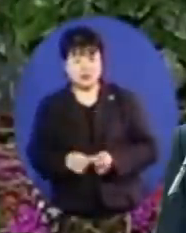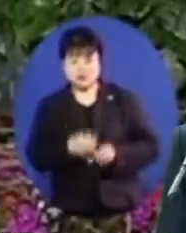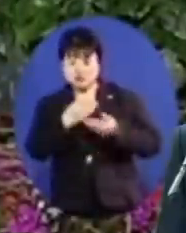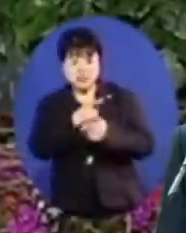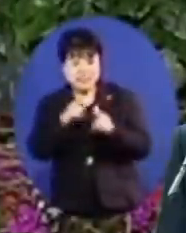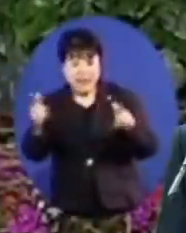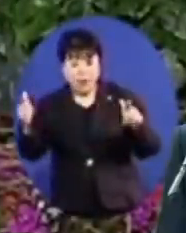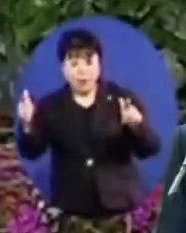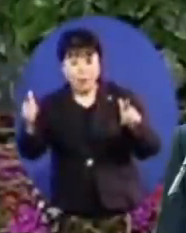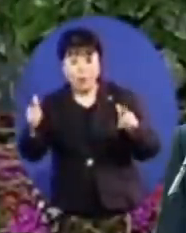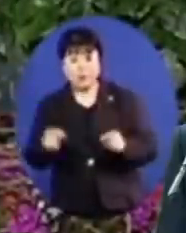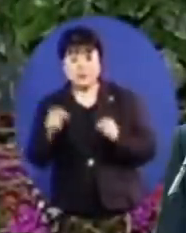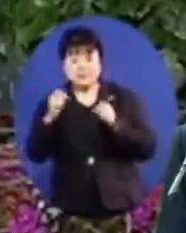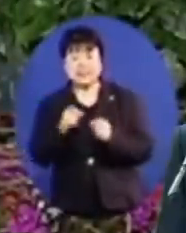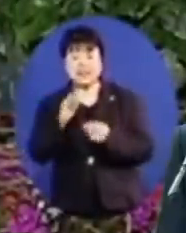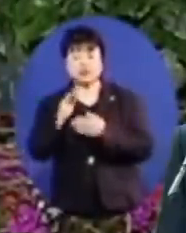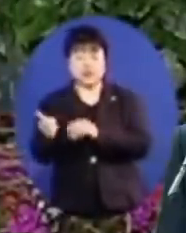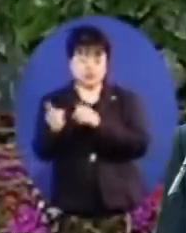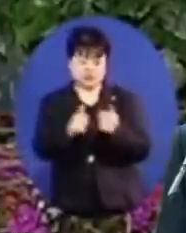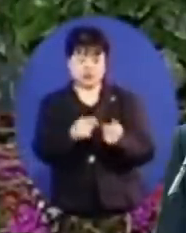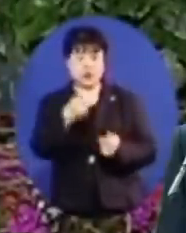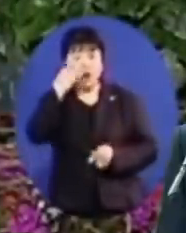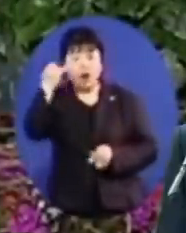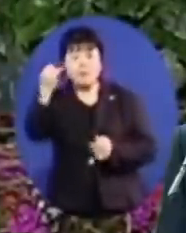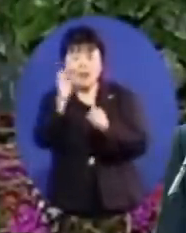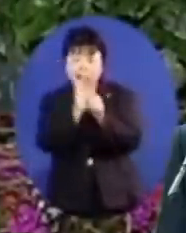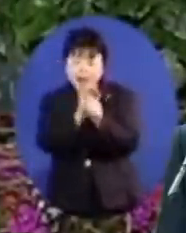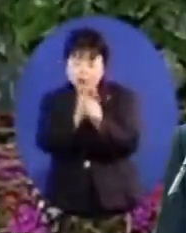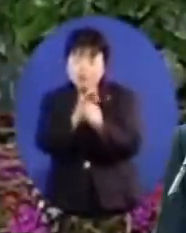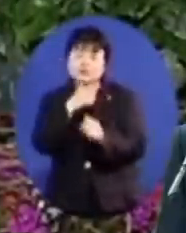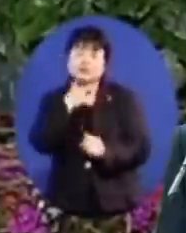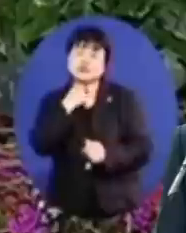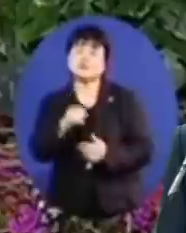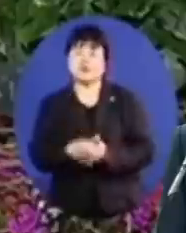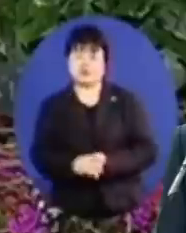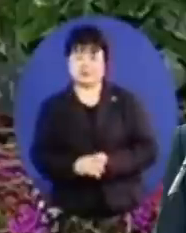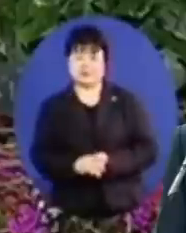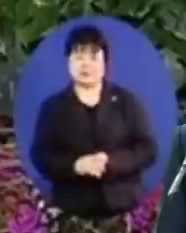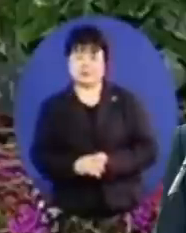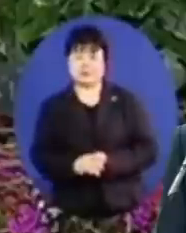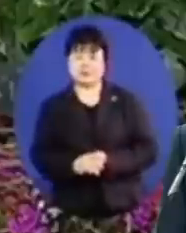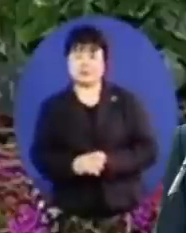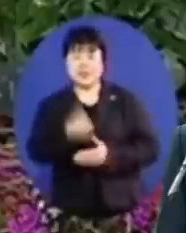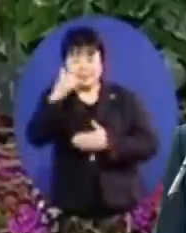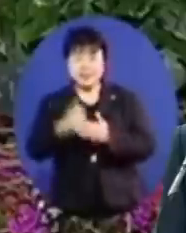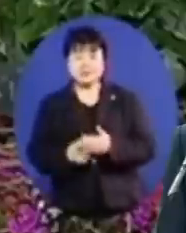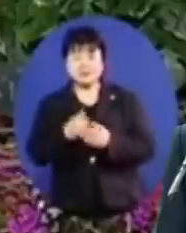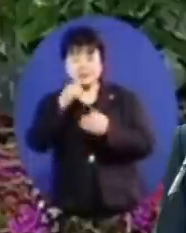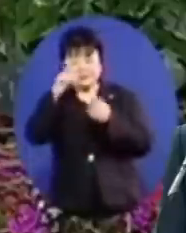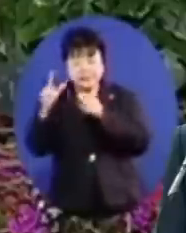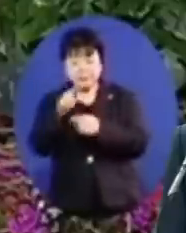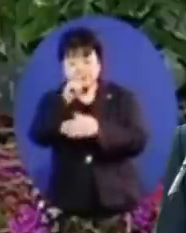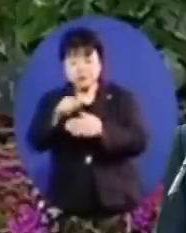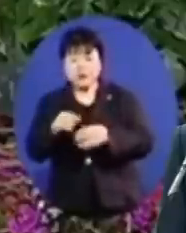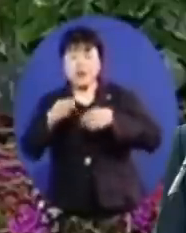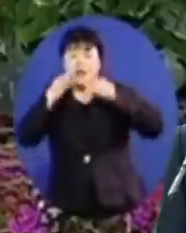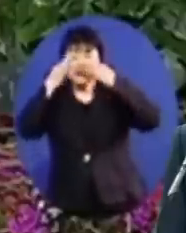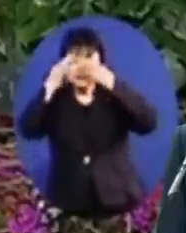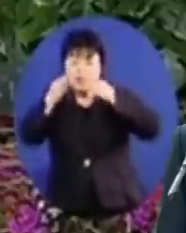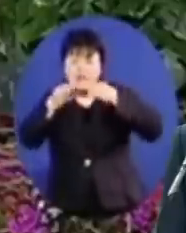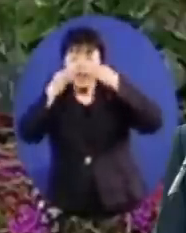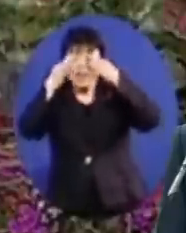생각 안 한다는 것입니다. 얼마를 더 오래 살든 주어진 삶에 최선을 다해서 충실하게 사는 것이